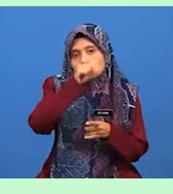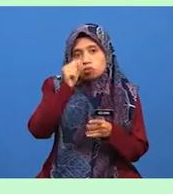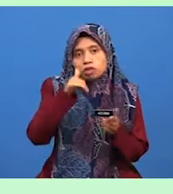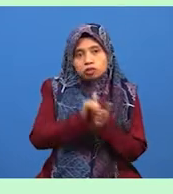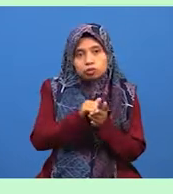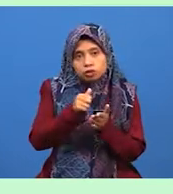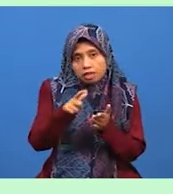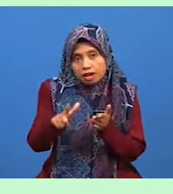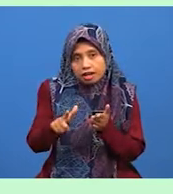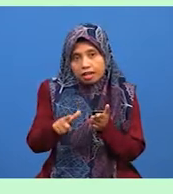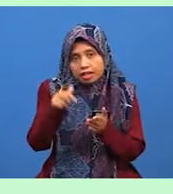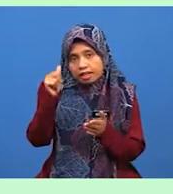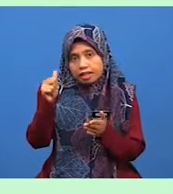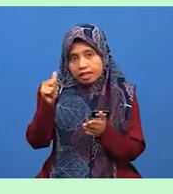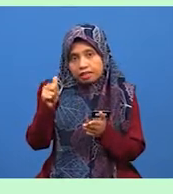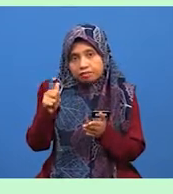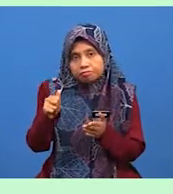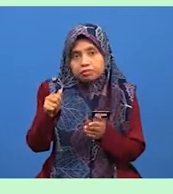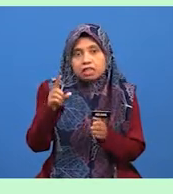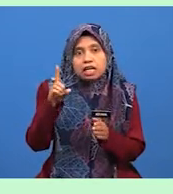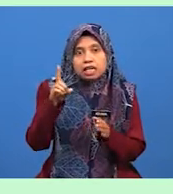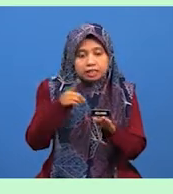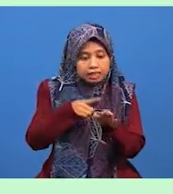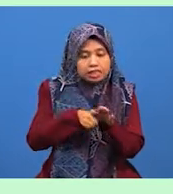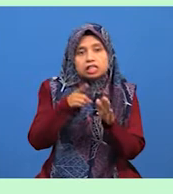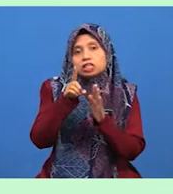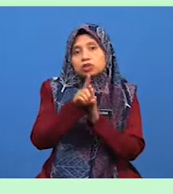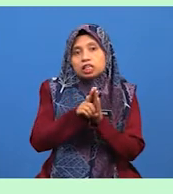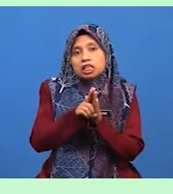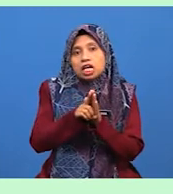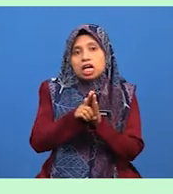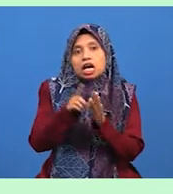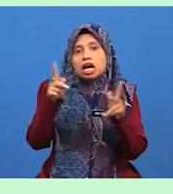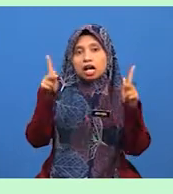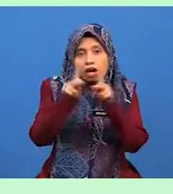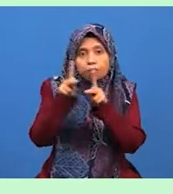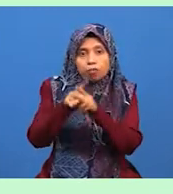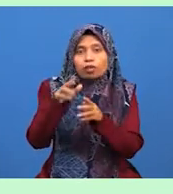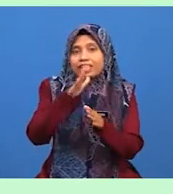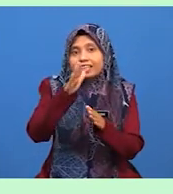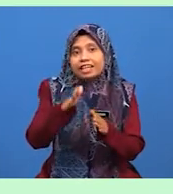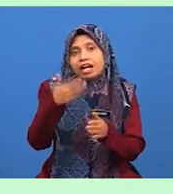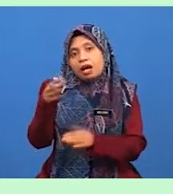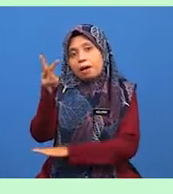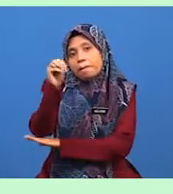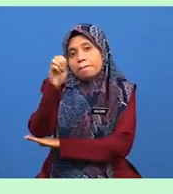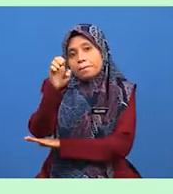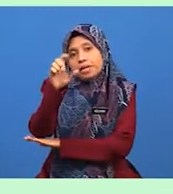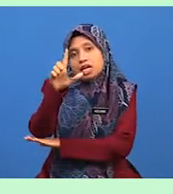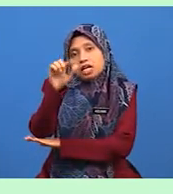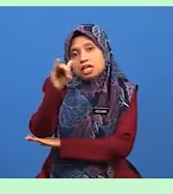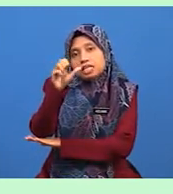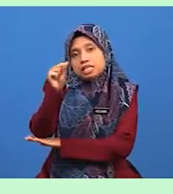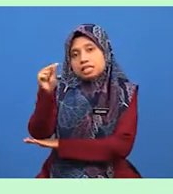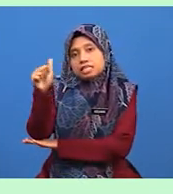tersebut ialah A. D. Kampung Nenek Melissa terletak